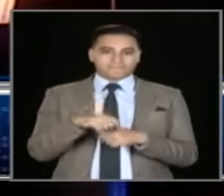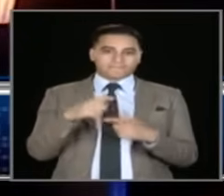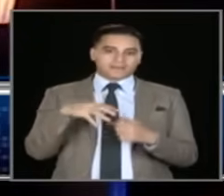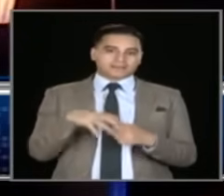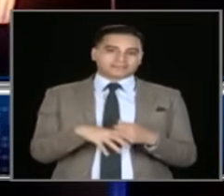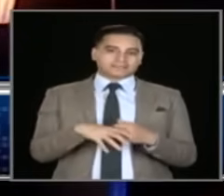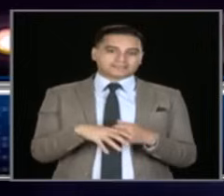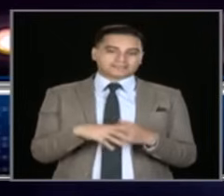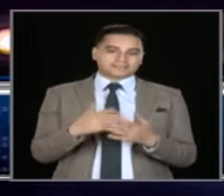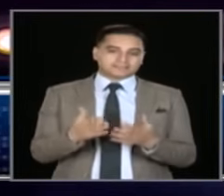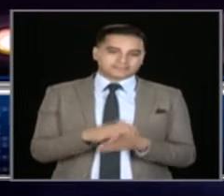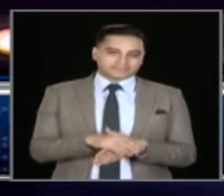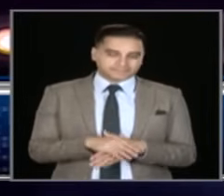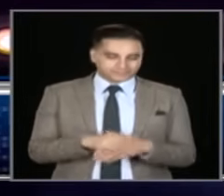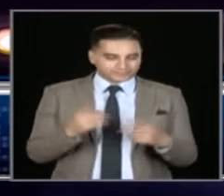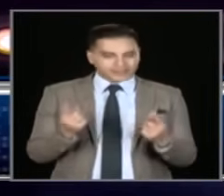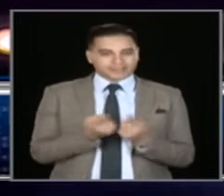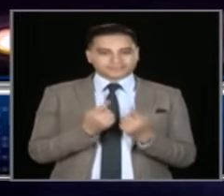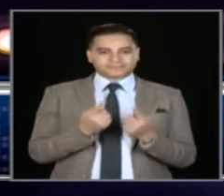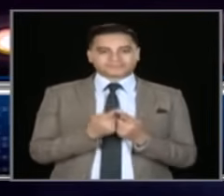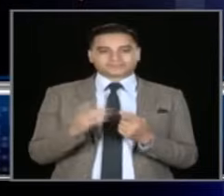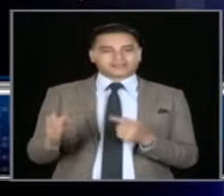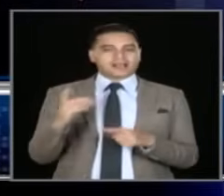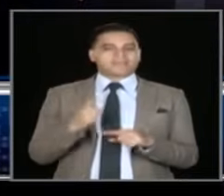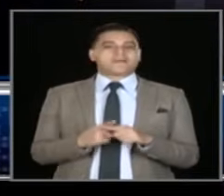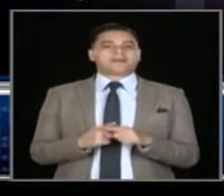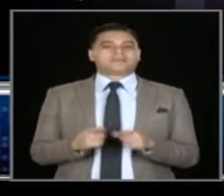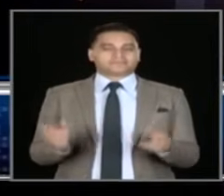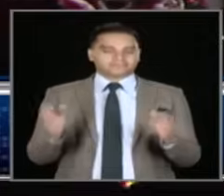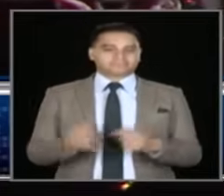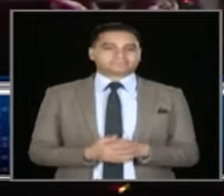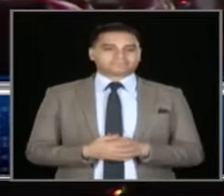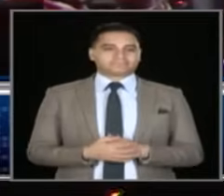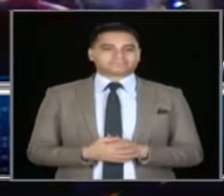السلام اللي هو في المدينة. عدنان طبعا اجابة خاطئة.